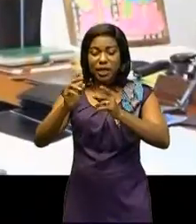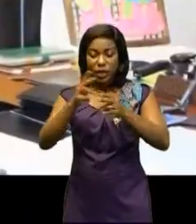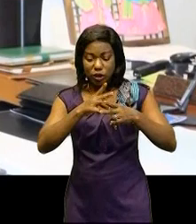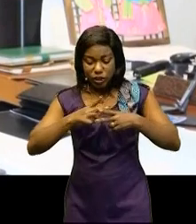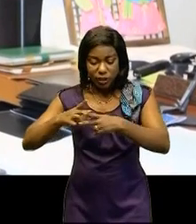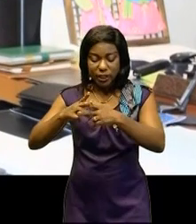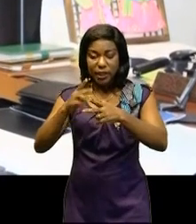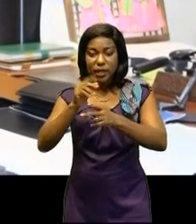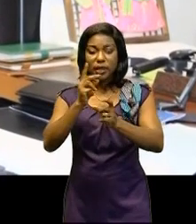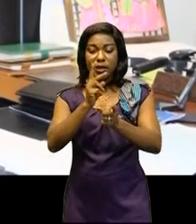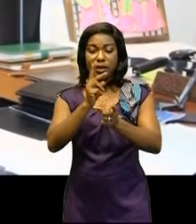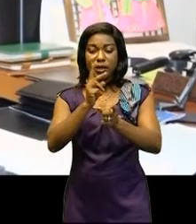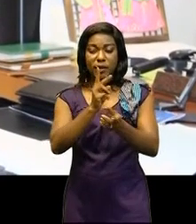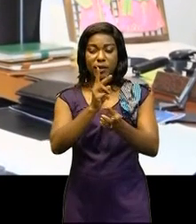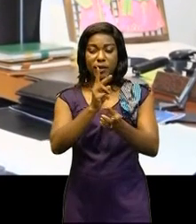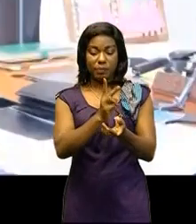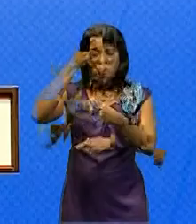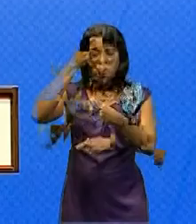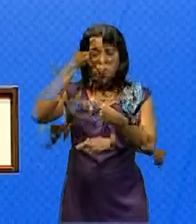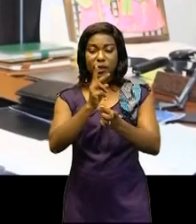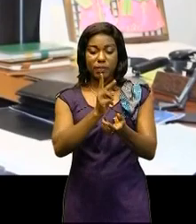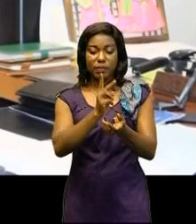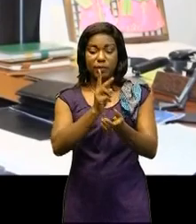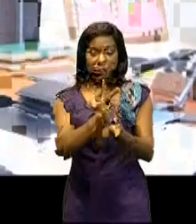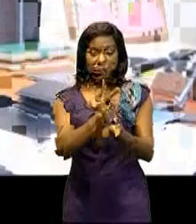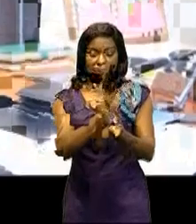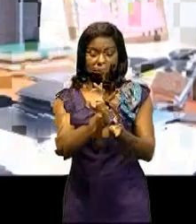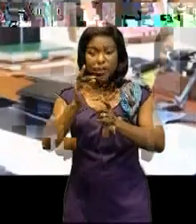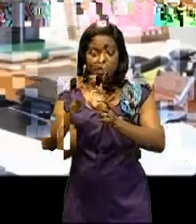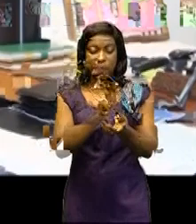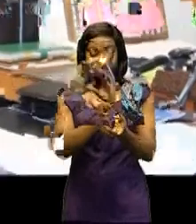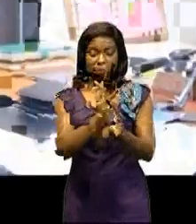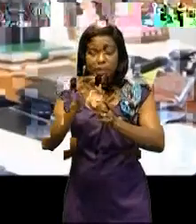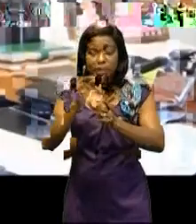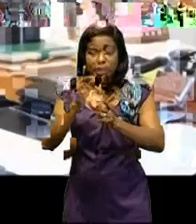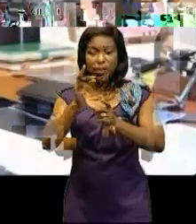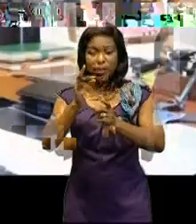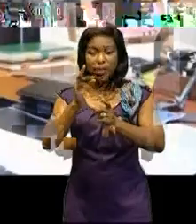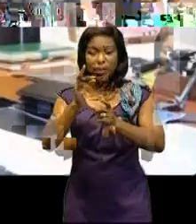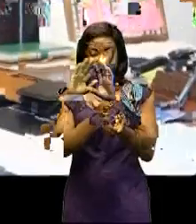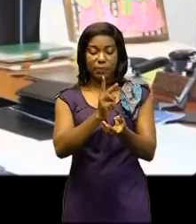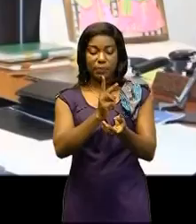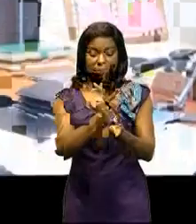a informé le Conseil de l'évolution de la situation de la pandémie à COVID-19.